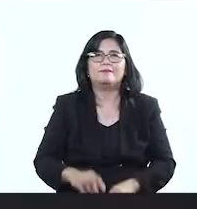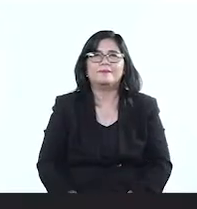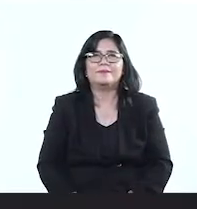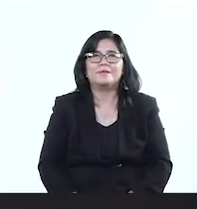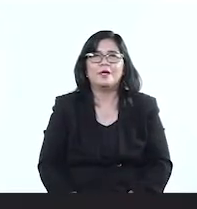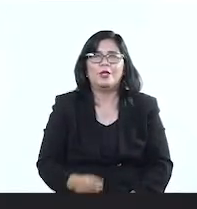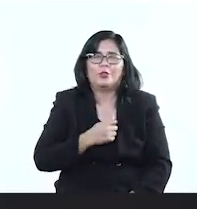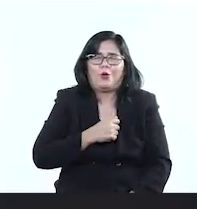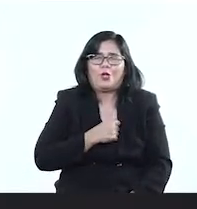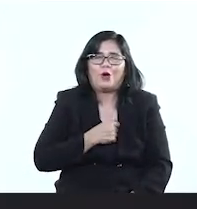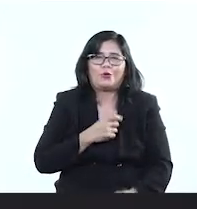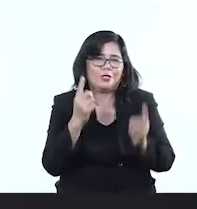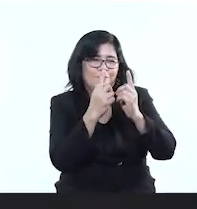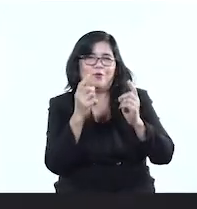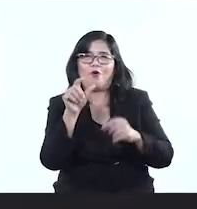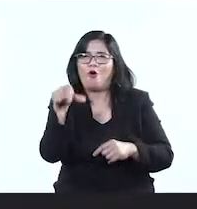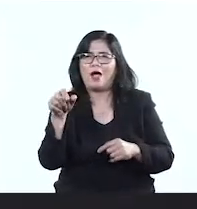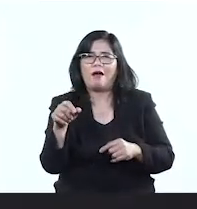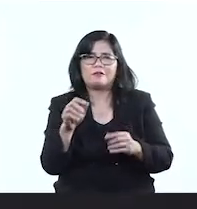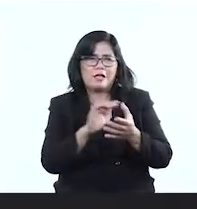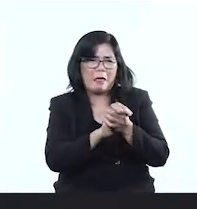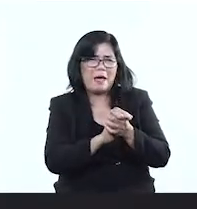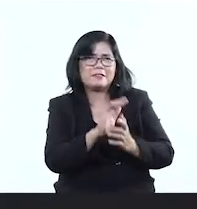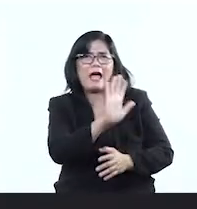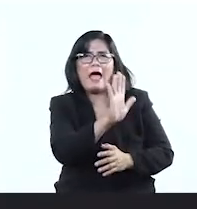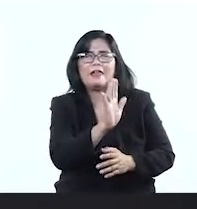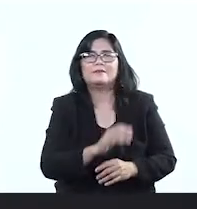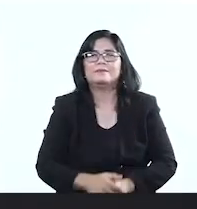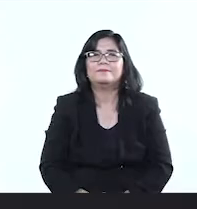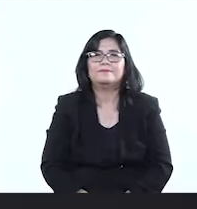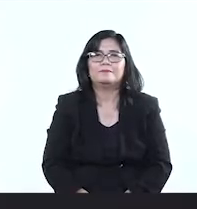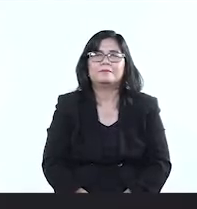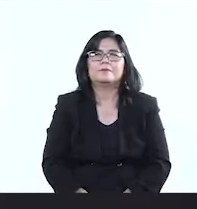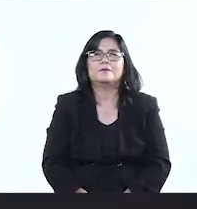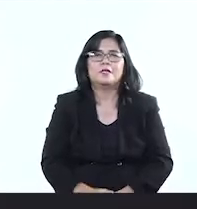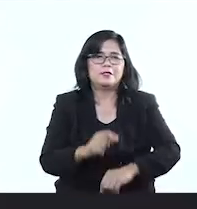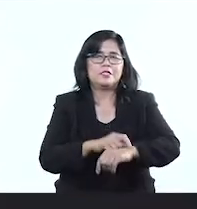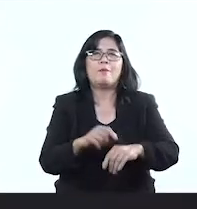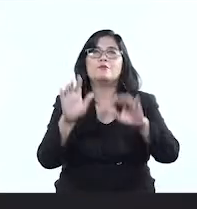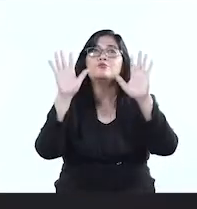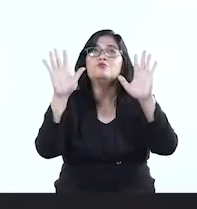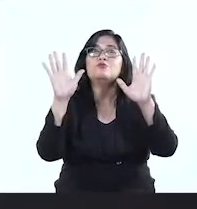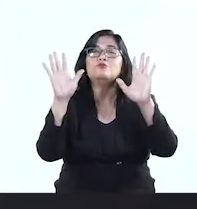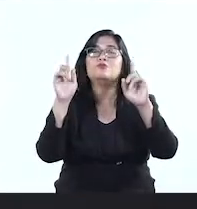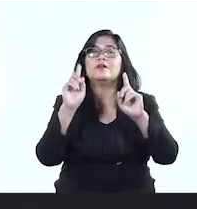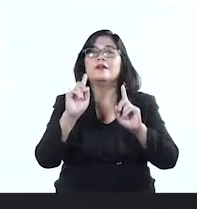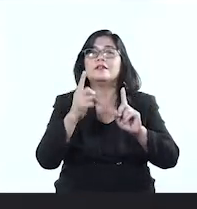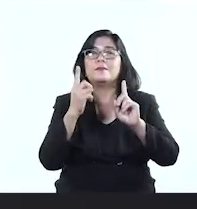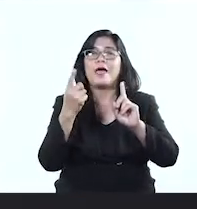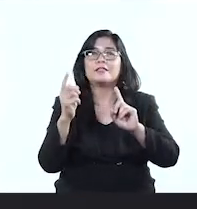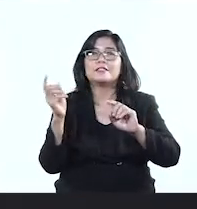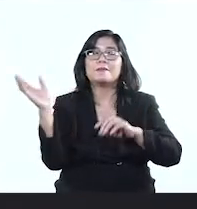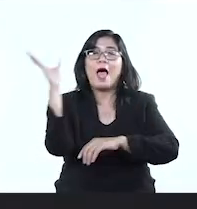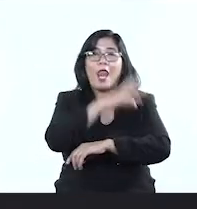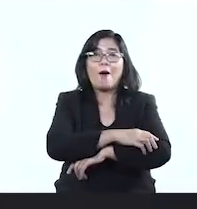Ayo kita ketakutan ketemu orang gak boleh salaman 20 10.00 setengah sebelas malam kita nonton Piala